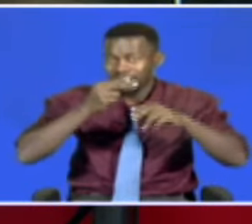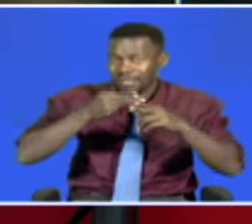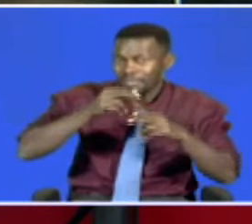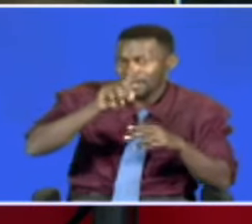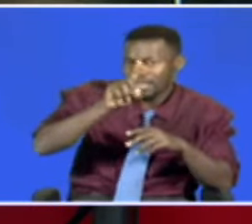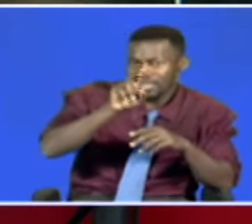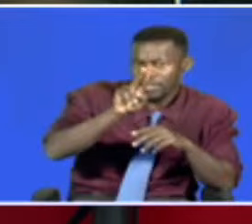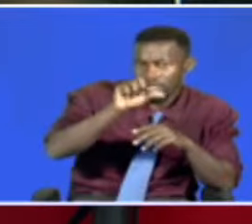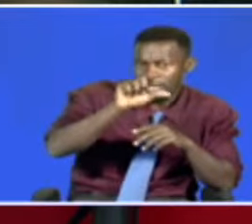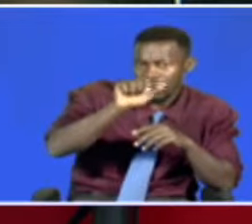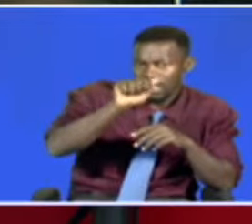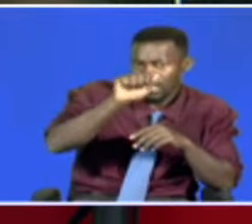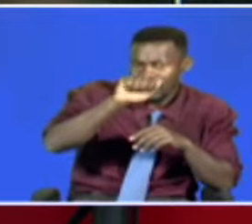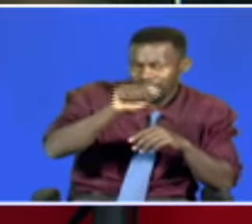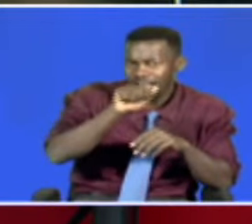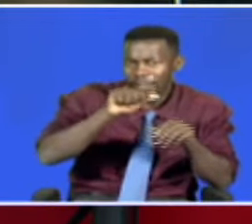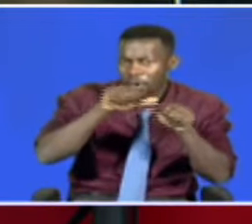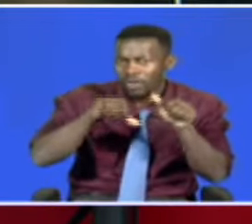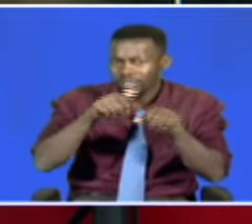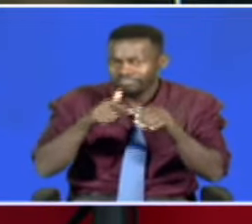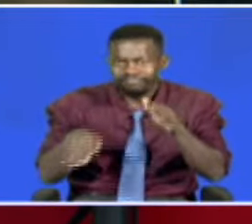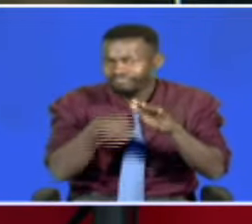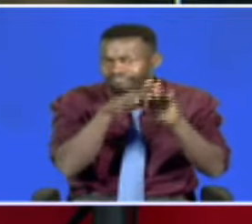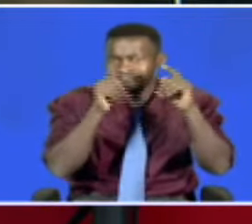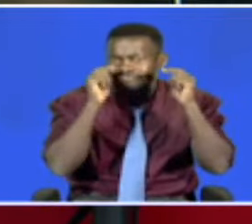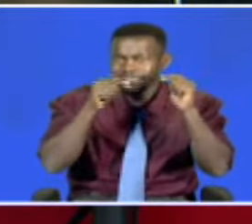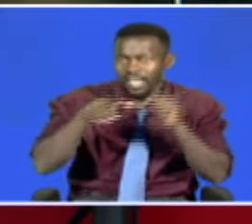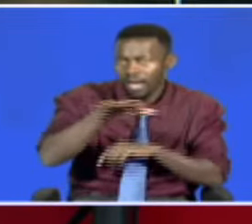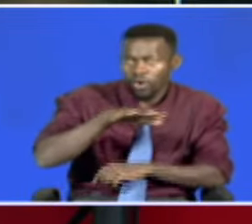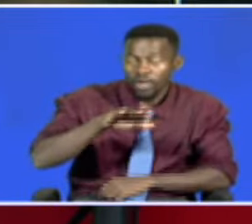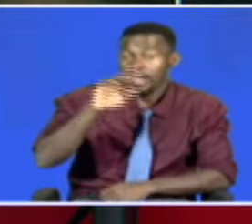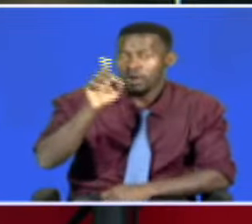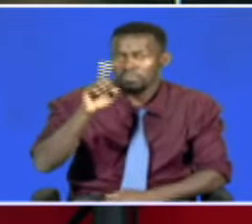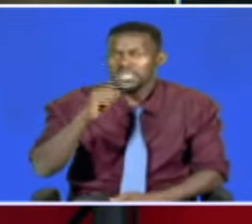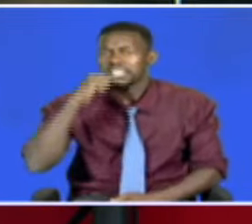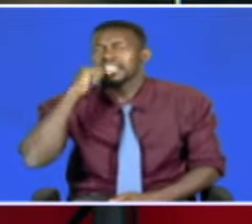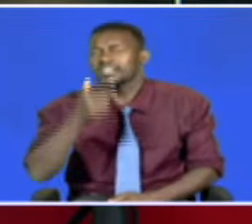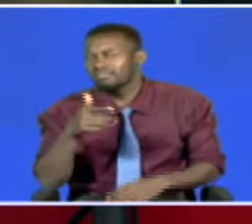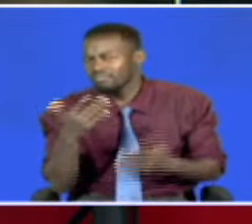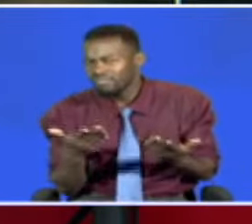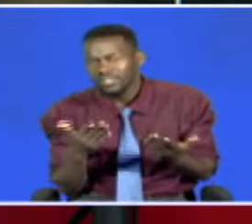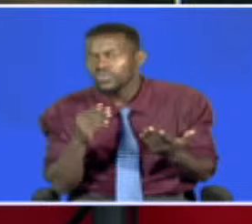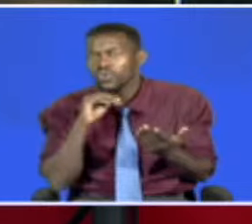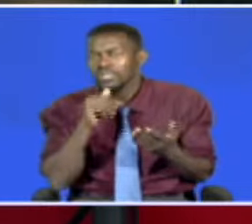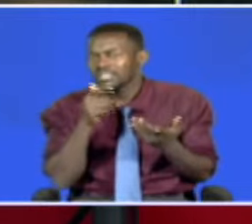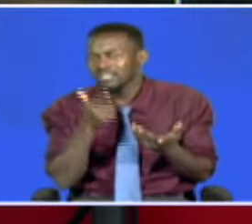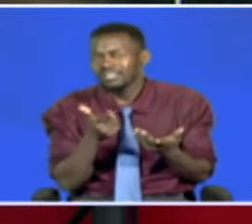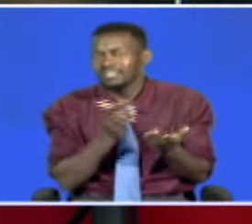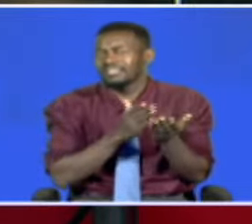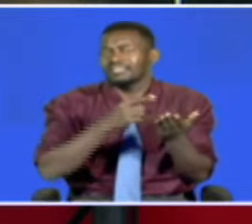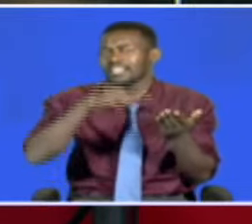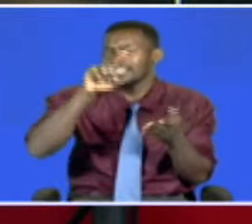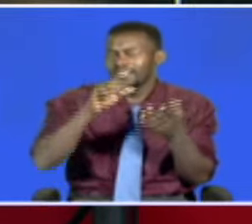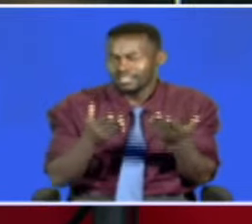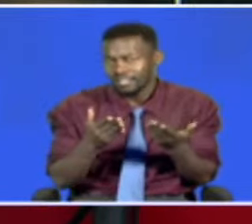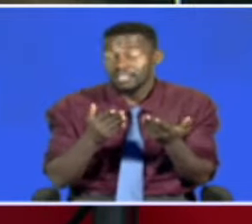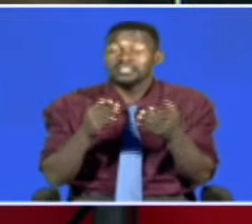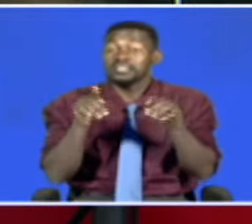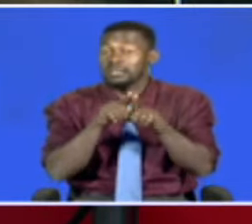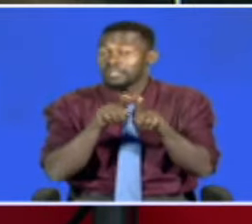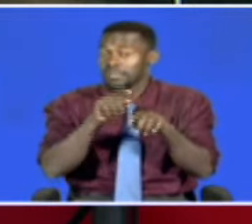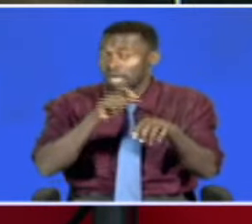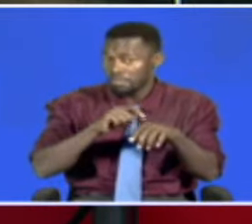kupiga marufuku maandamano jijini Nairobi kwa misingi kuwa yanachangia utovu wa usalama. Haya yanajiri mtazamaji